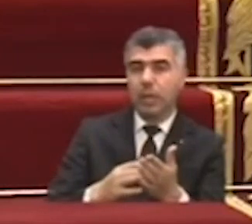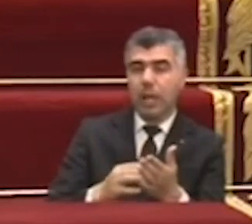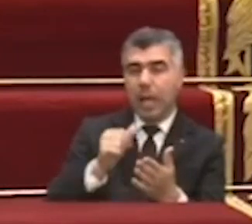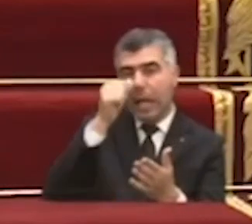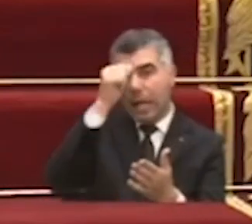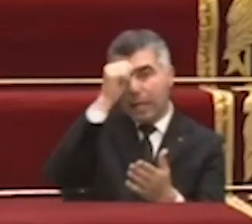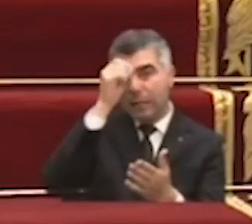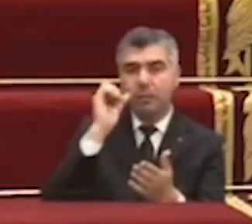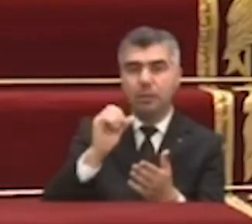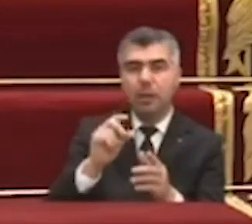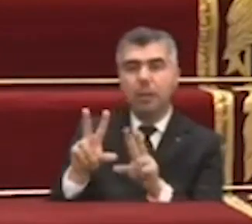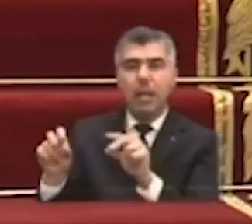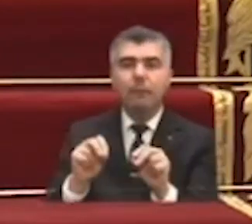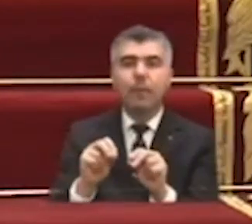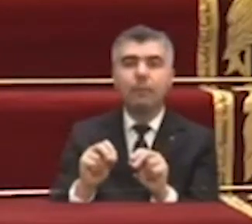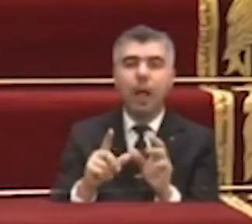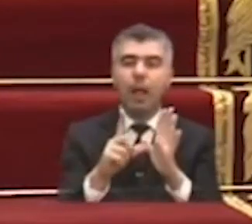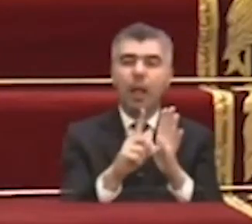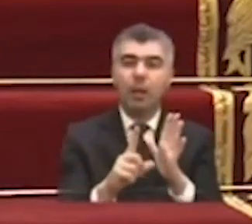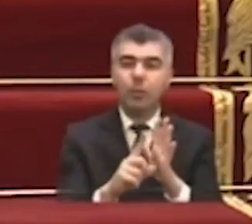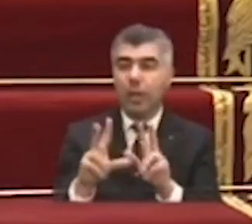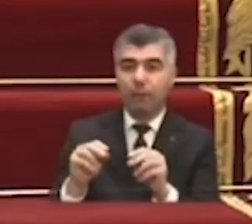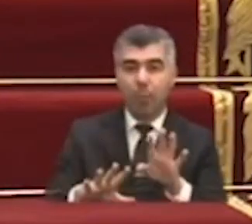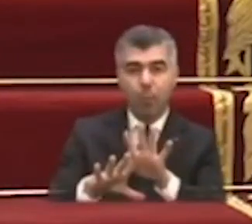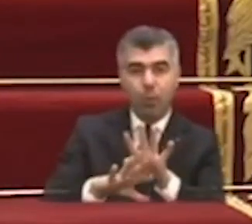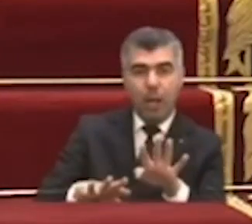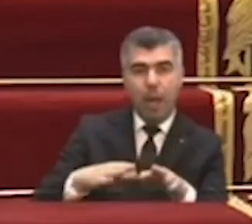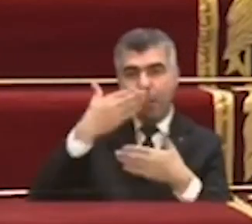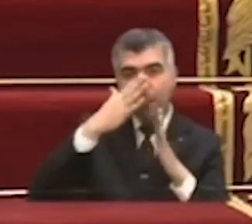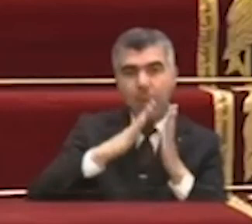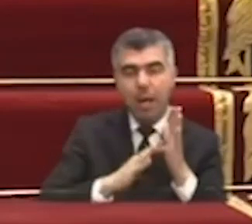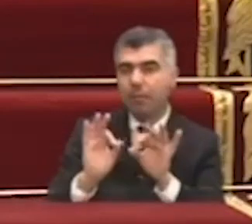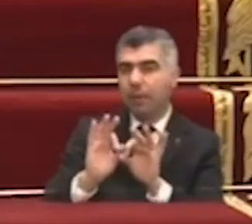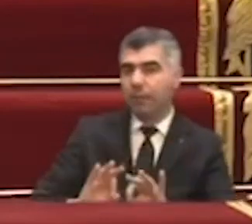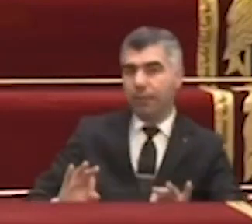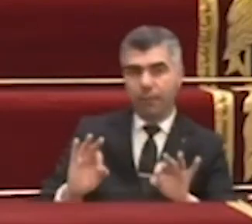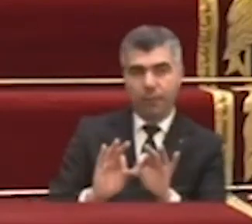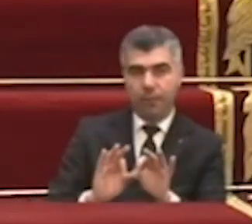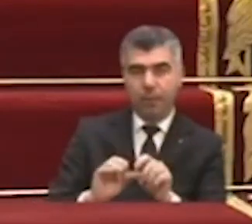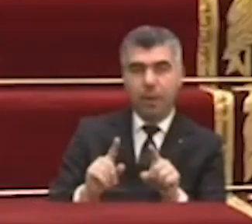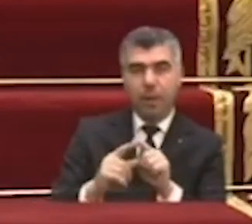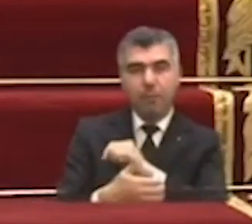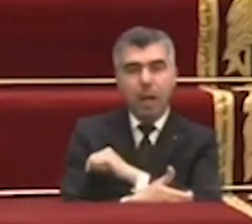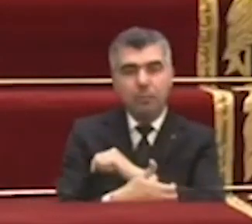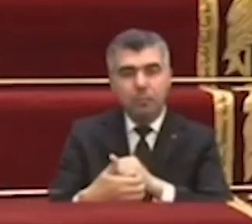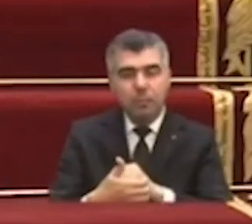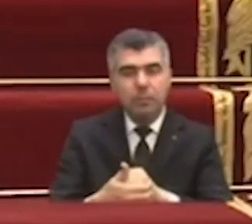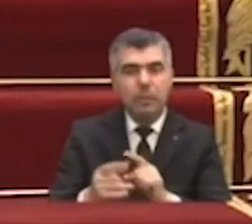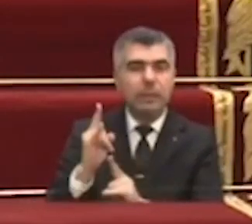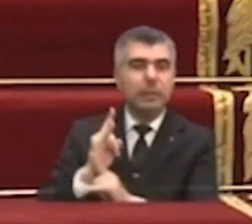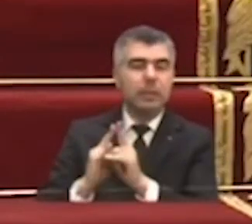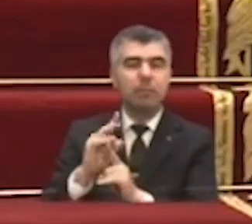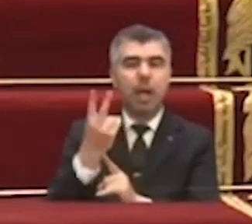الشيء اللي ما كيتوالمش مع المجتمع المغربي. اعتمدتم معطيات قديمة ديال الفقر بتاريخ